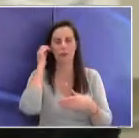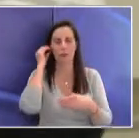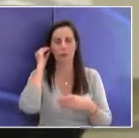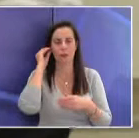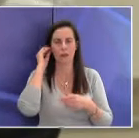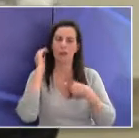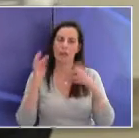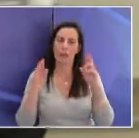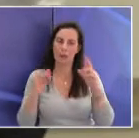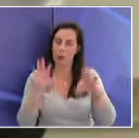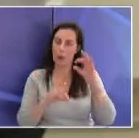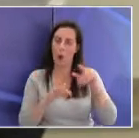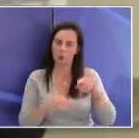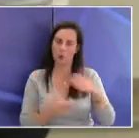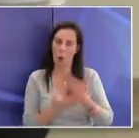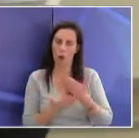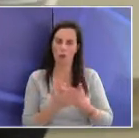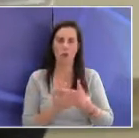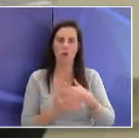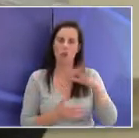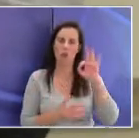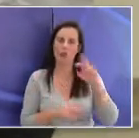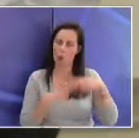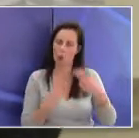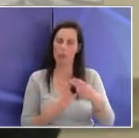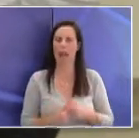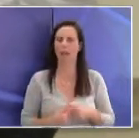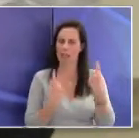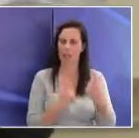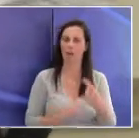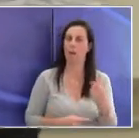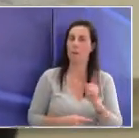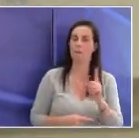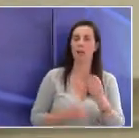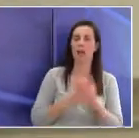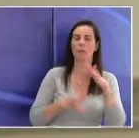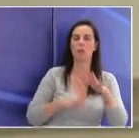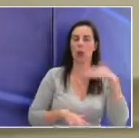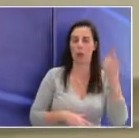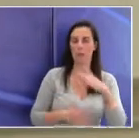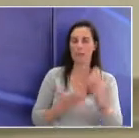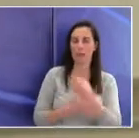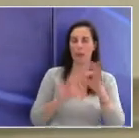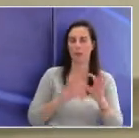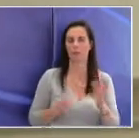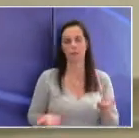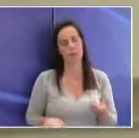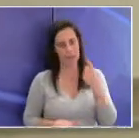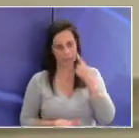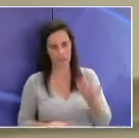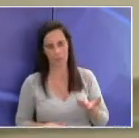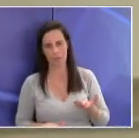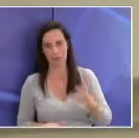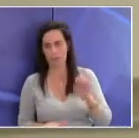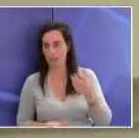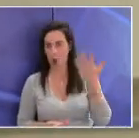מקווה שבעזרת השם בבחירות נוכיח שש"ס חוזרת למיטבה. והערכה שלך, מי מרכיב את הממשלה הבאה? עקב, תראי,